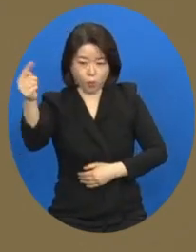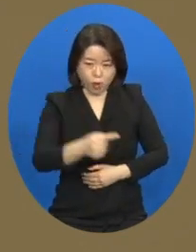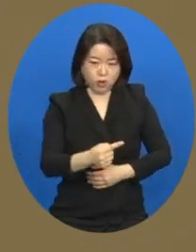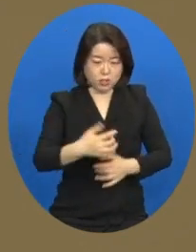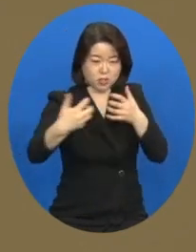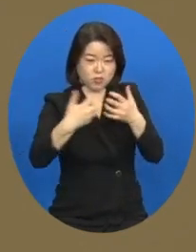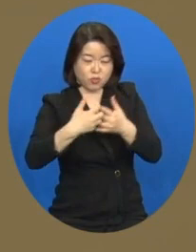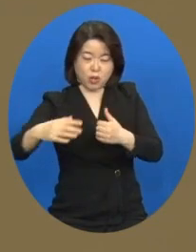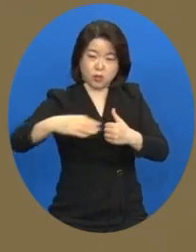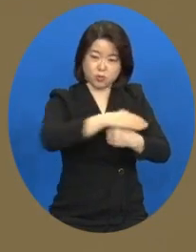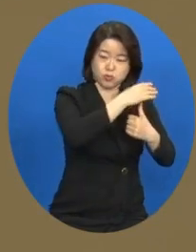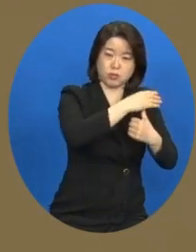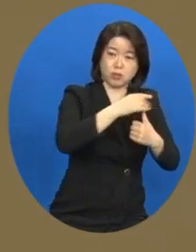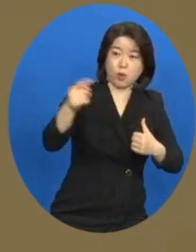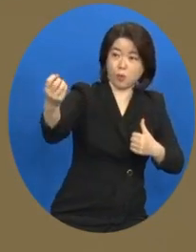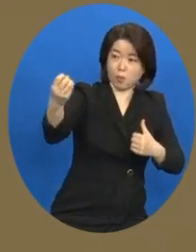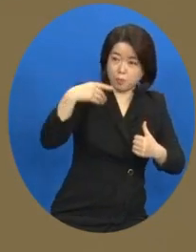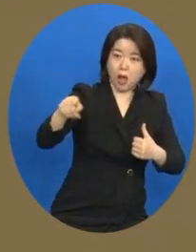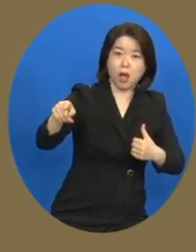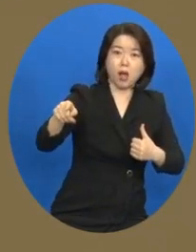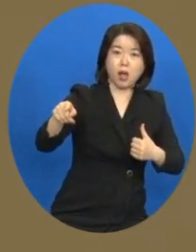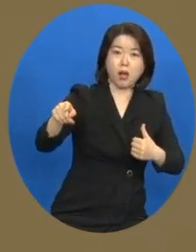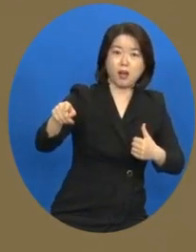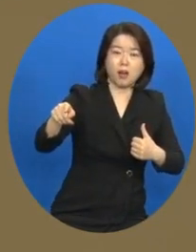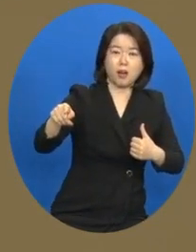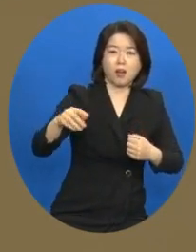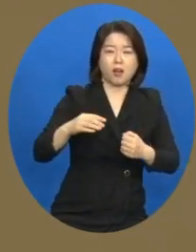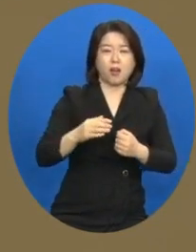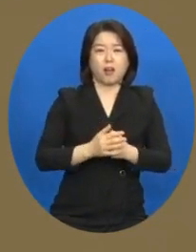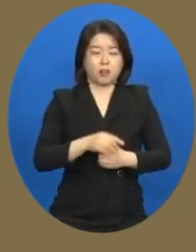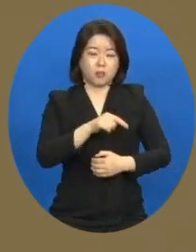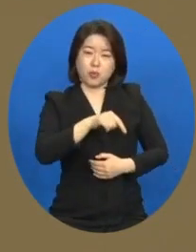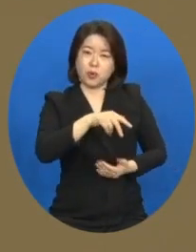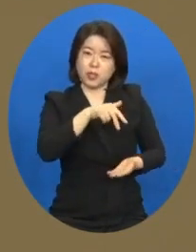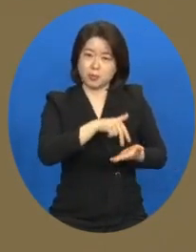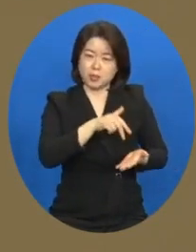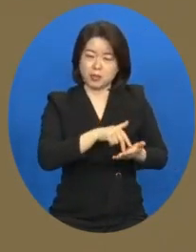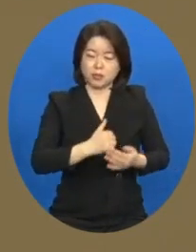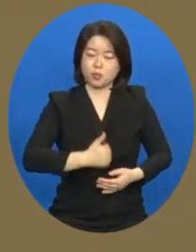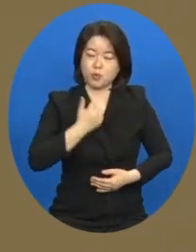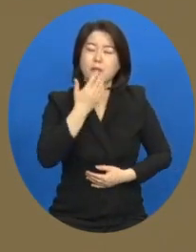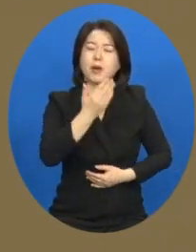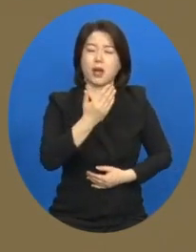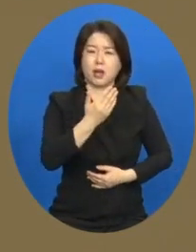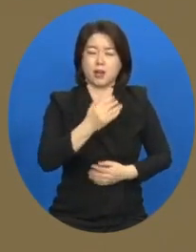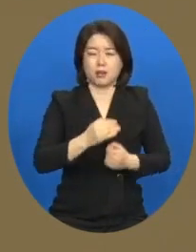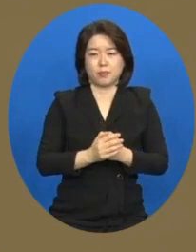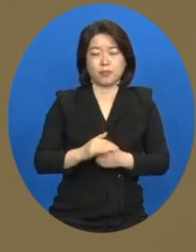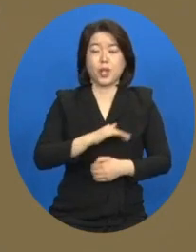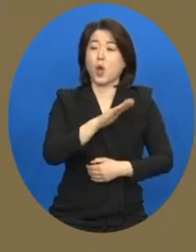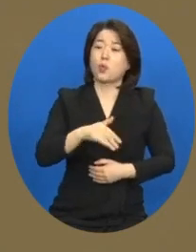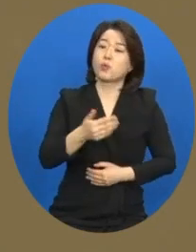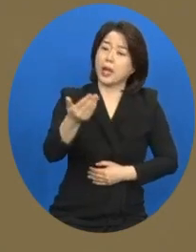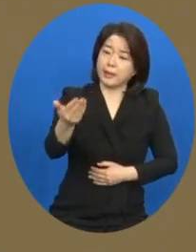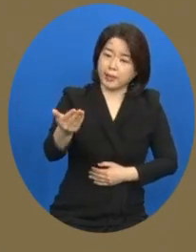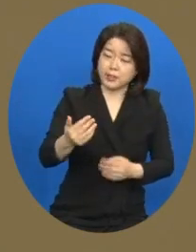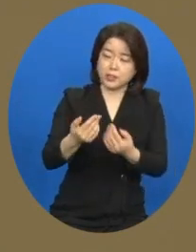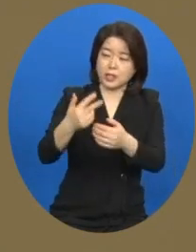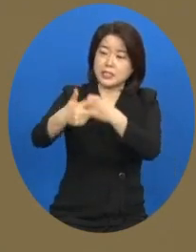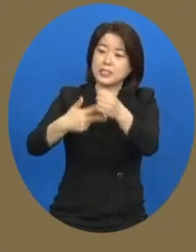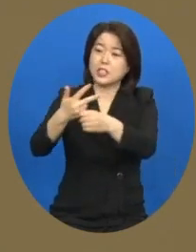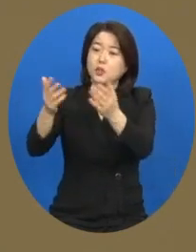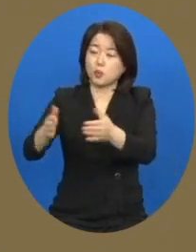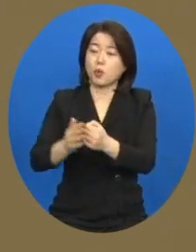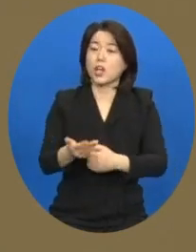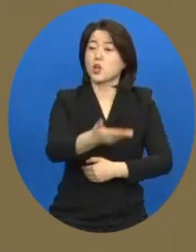하겠다고 죽이겠다는 뜻이잖아요. 아니 우리가 7년 동안 당신들과 함께 우리 땅도 아니고 당신들이